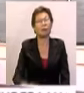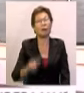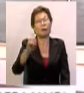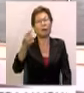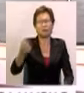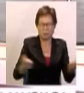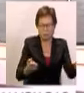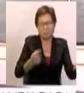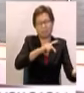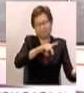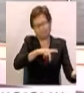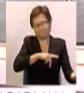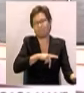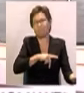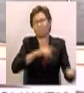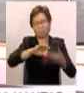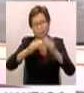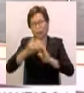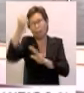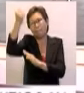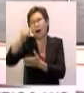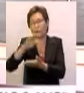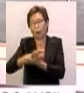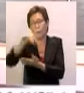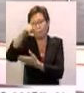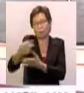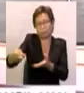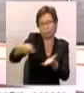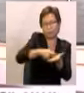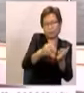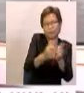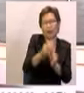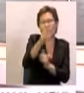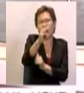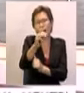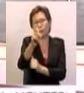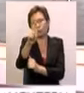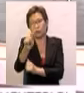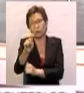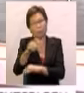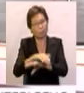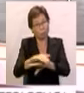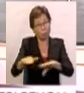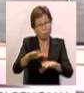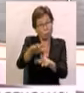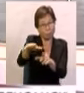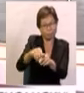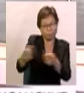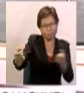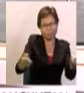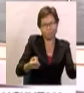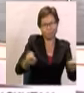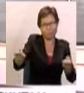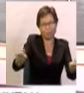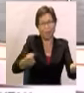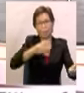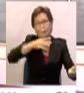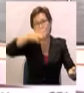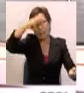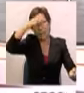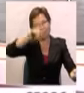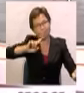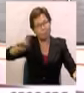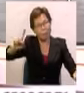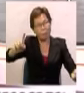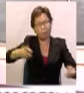Hanya kenderaan persendirian yang dijadikan bas sekolah perlu mendaftar dengan Kementerian Pengangkutan, bukan melibatkan kenderaan ibu bapa. Dan perkara